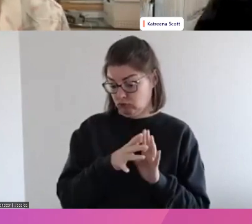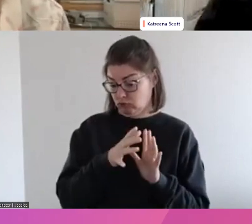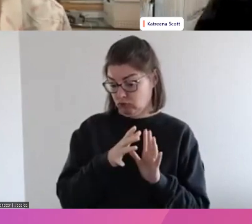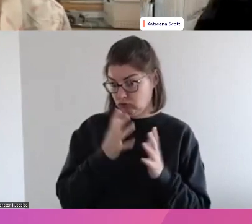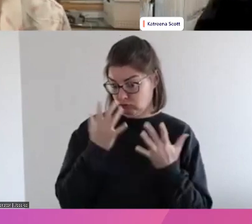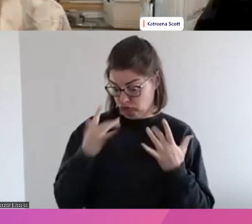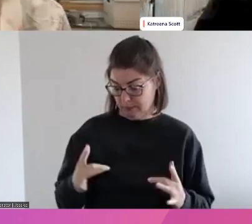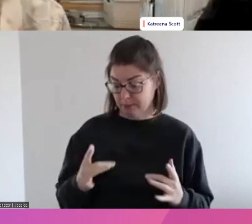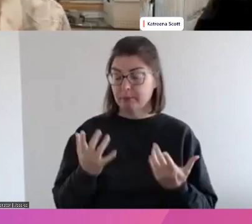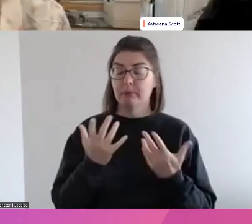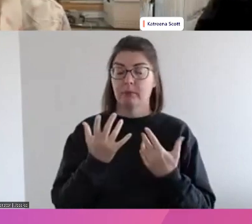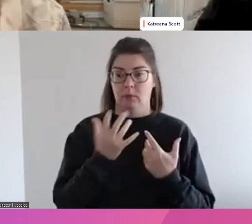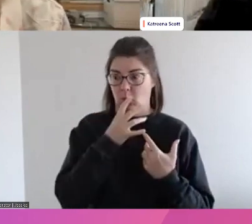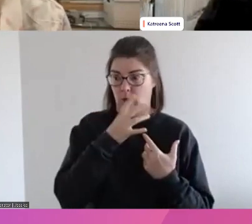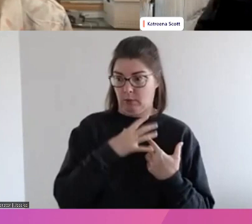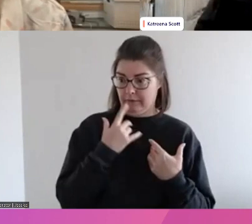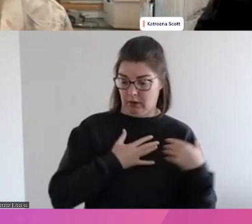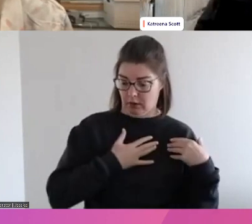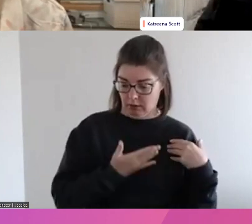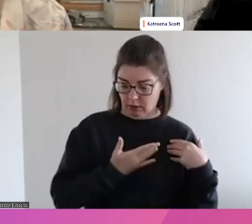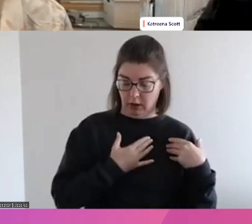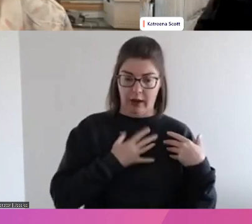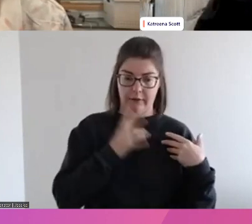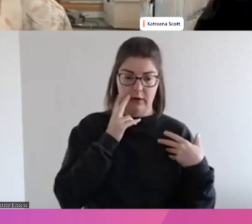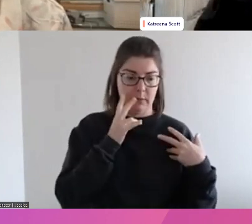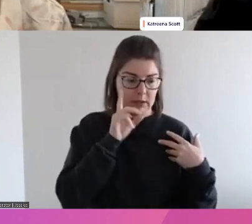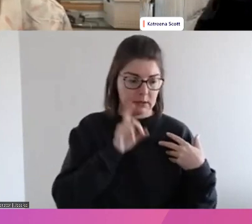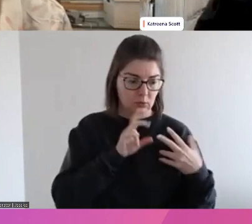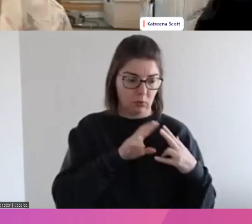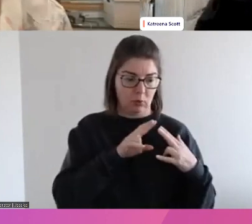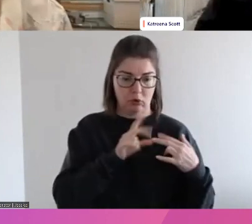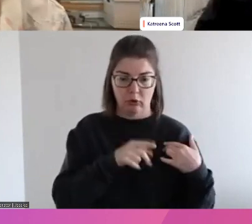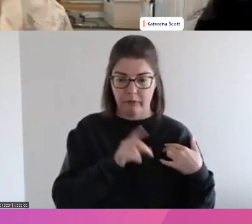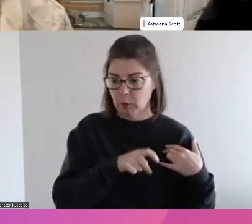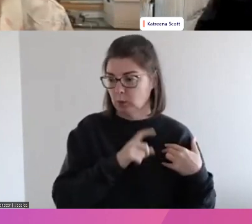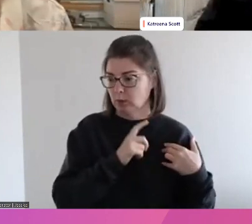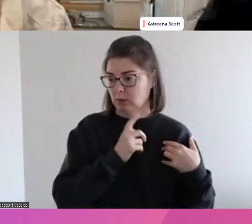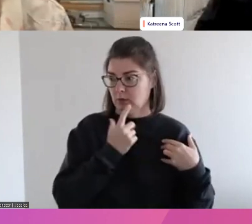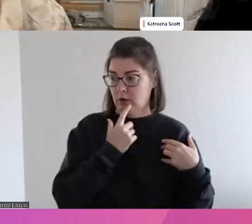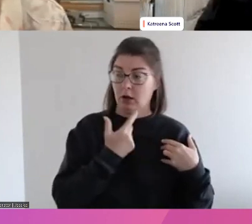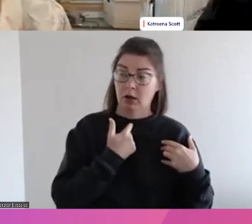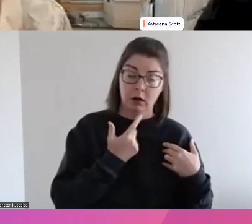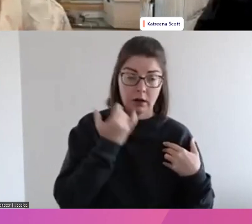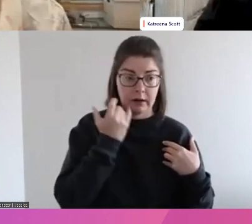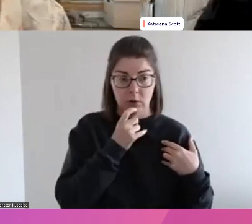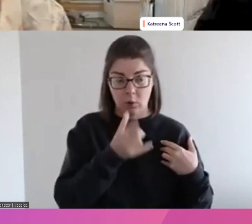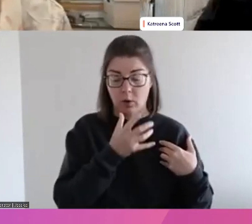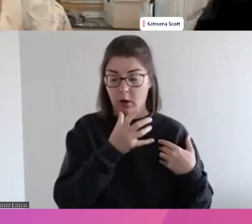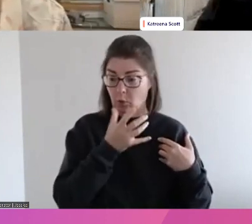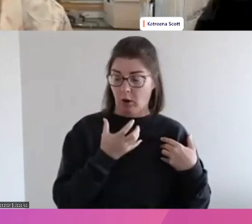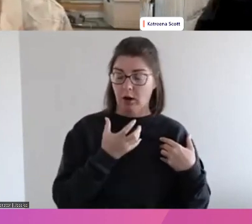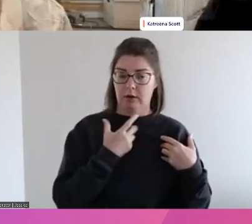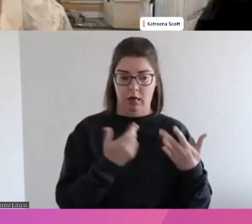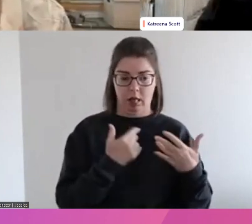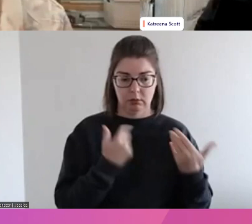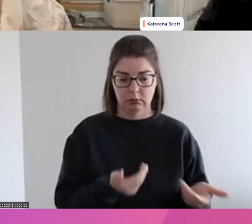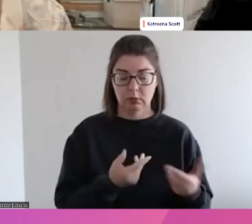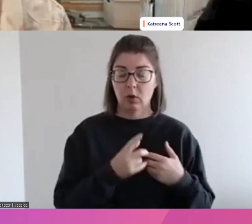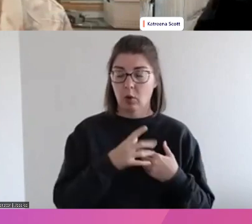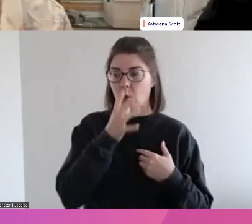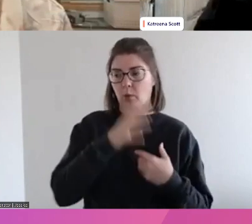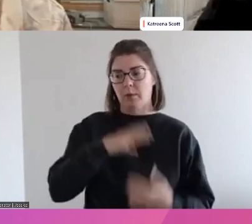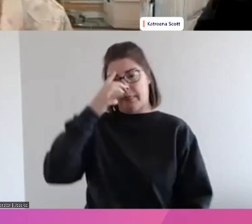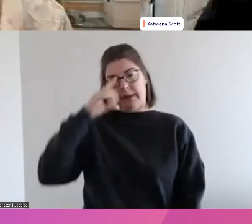que il y a beaucoup de femmes qui estiment avoir l'obligation d'être partenaire sexuel, même si elles le souhaitent ou